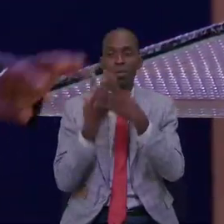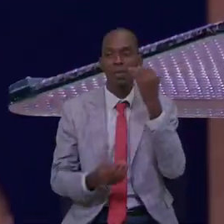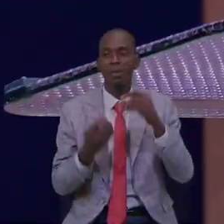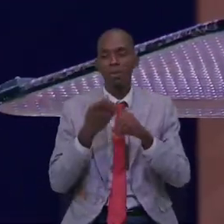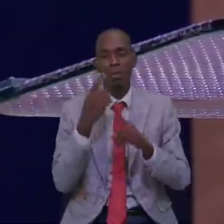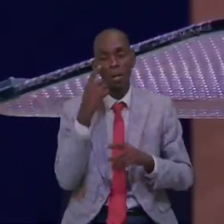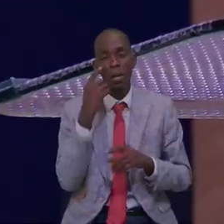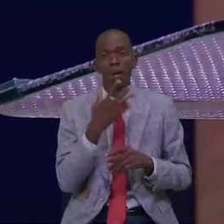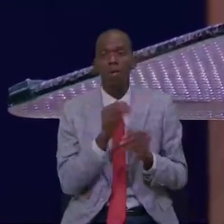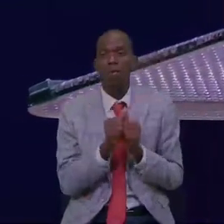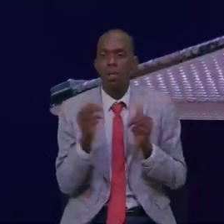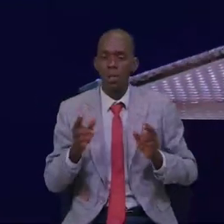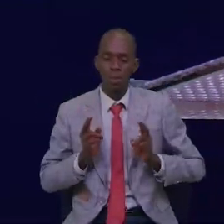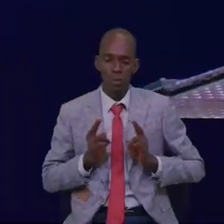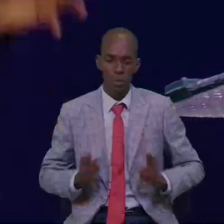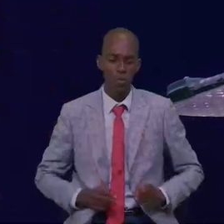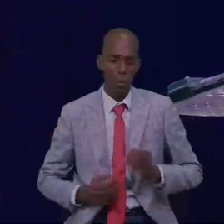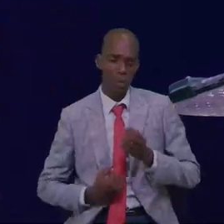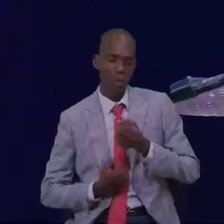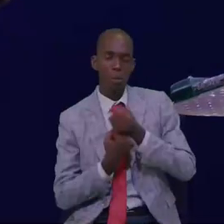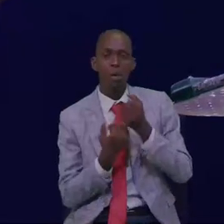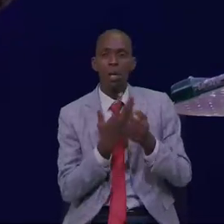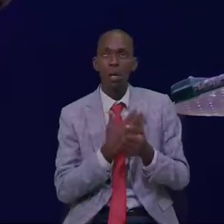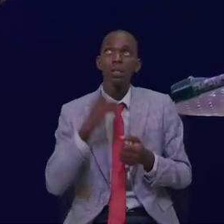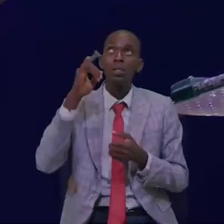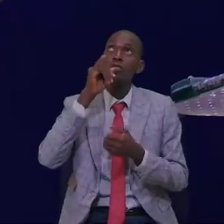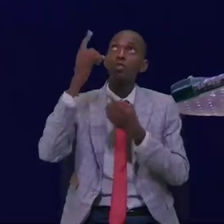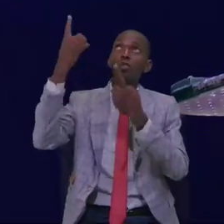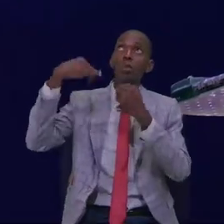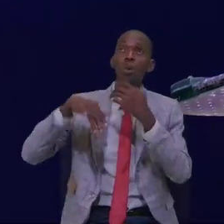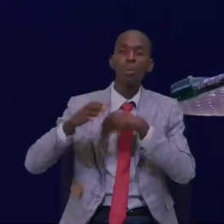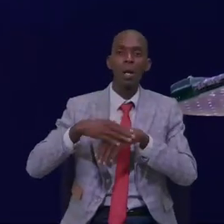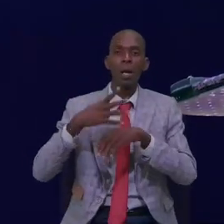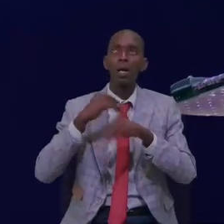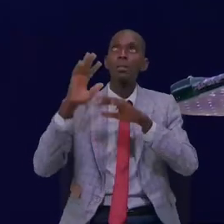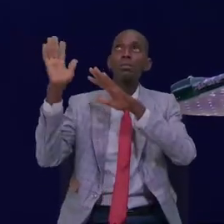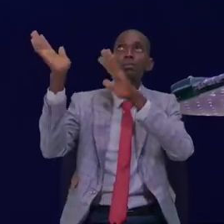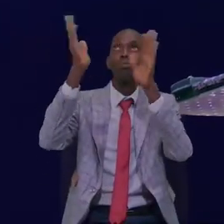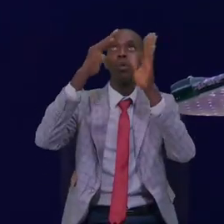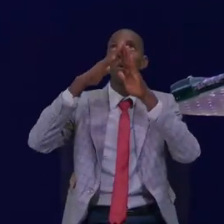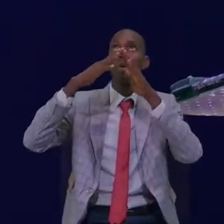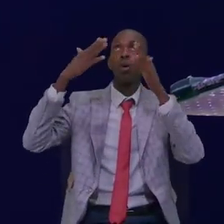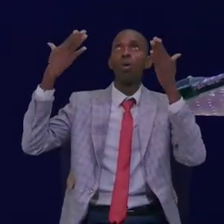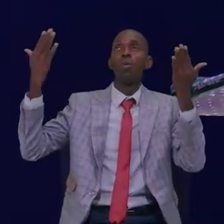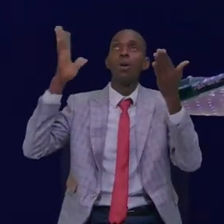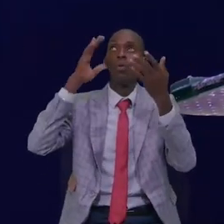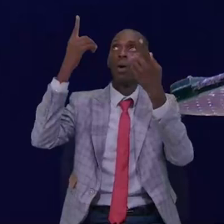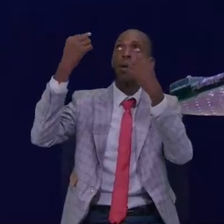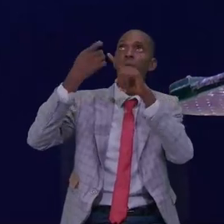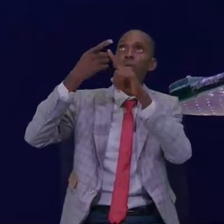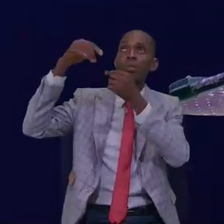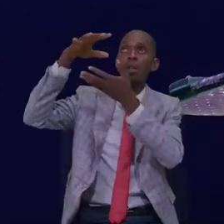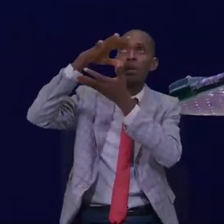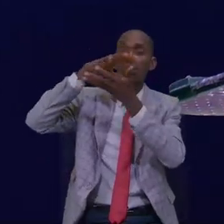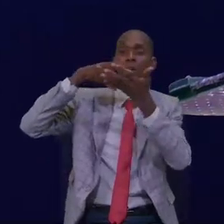le secours d'aucun homme, il reviendra. Les cieux s'ouvriront. Il descendra